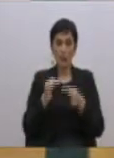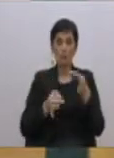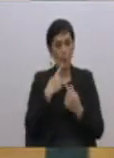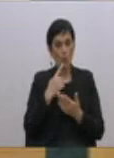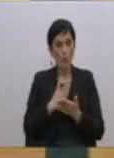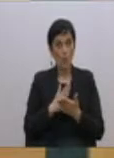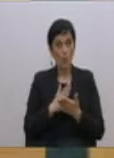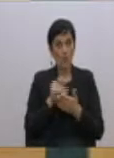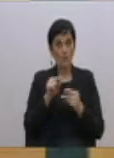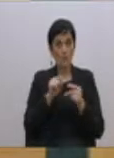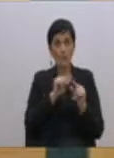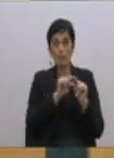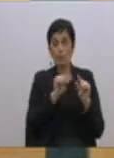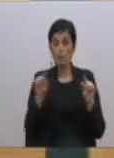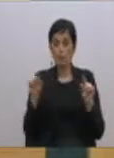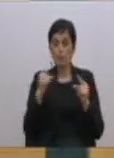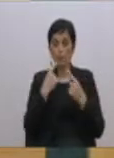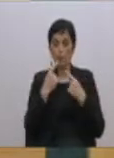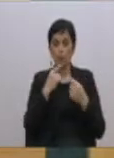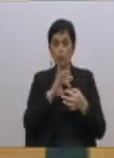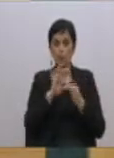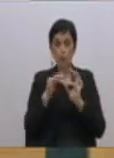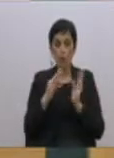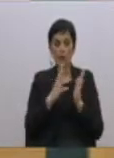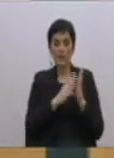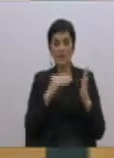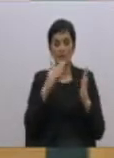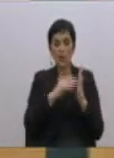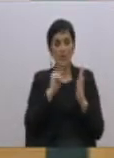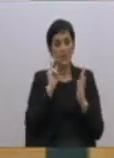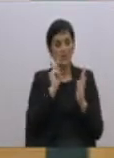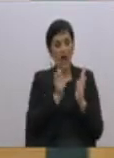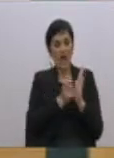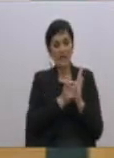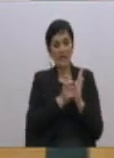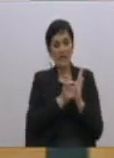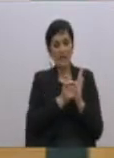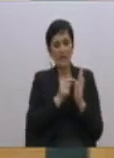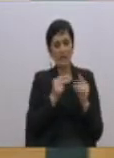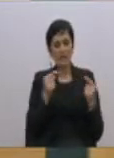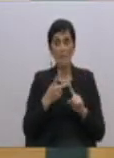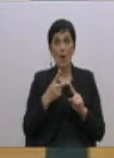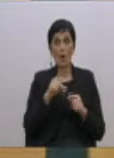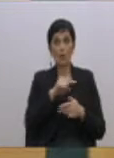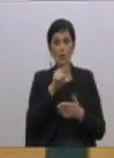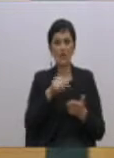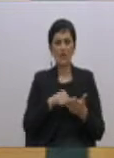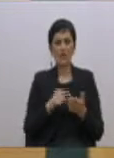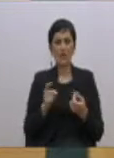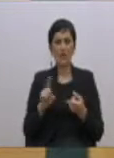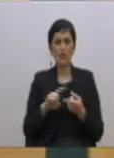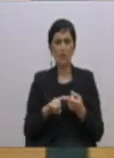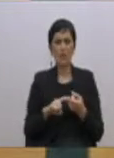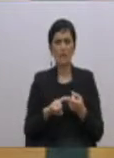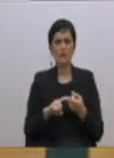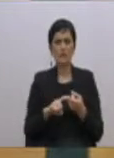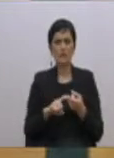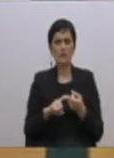să o vrea. Punct ce s-a obare, congratul lui, calendarul lui, care e bis, da, zustai bazia să nu. Mea deba.